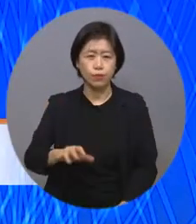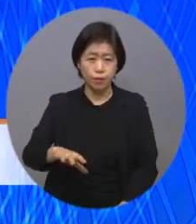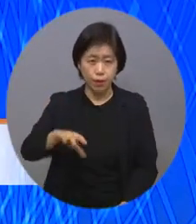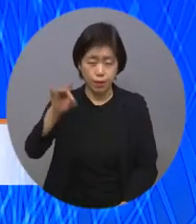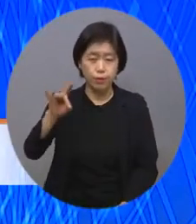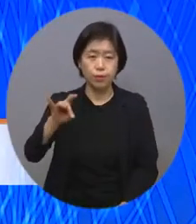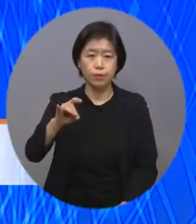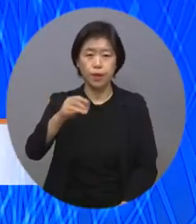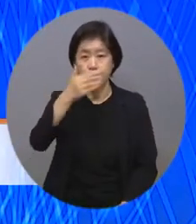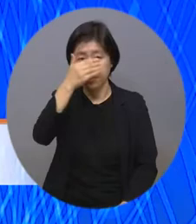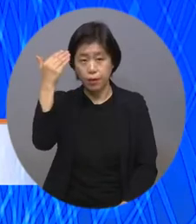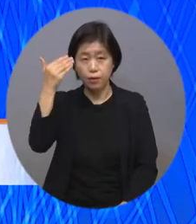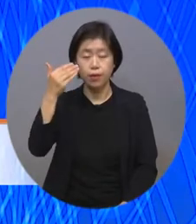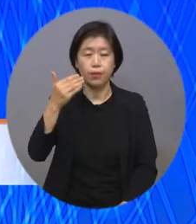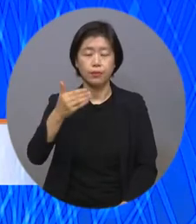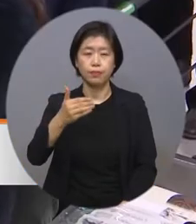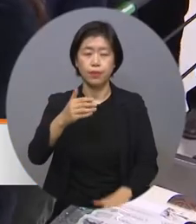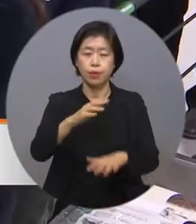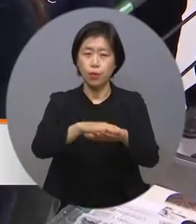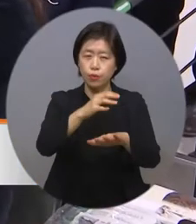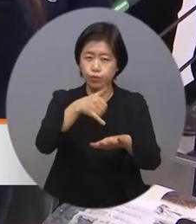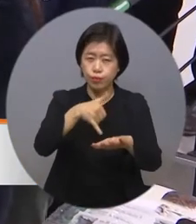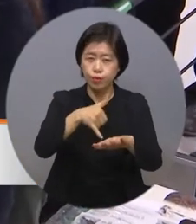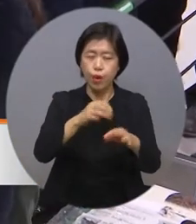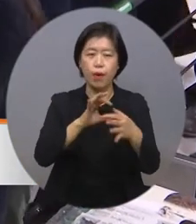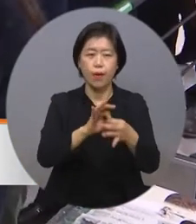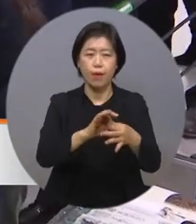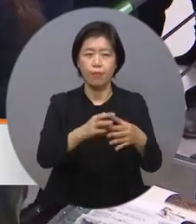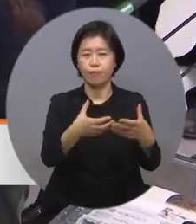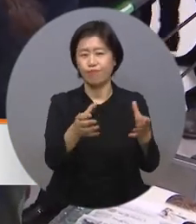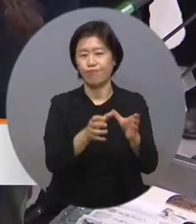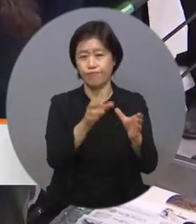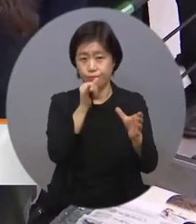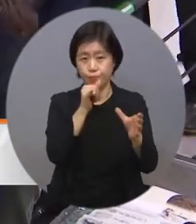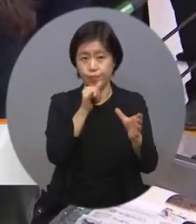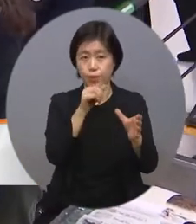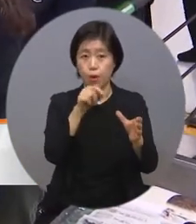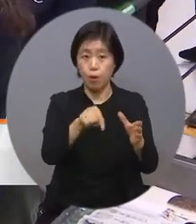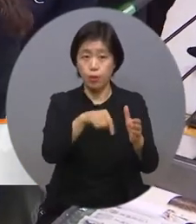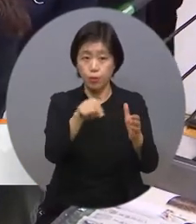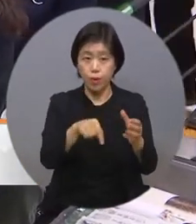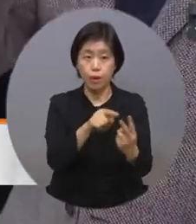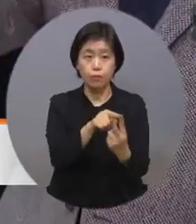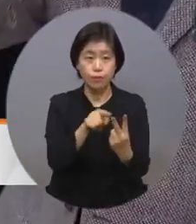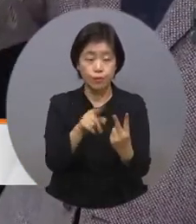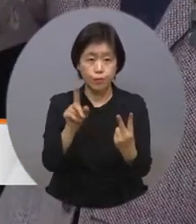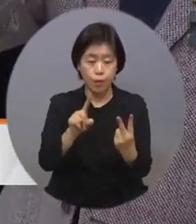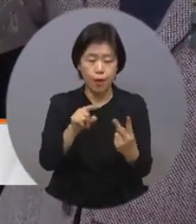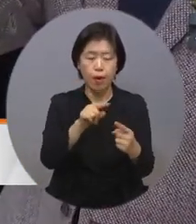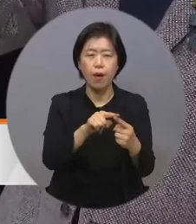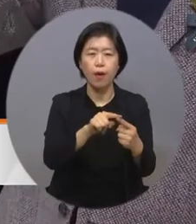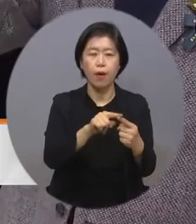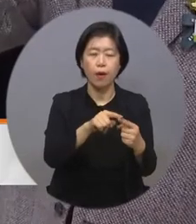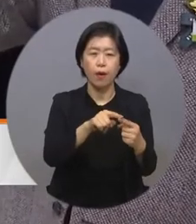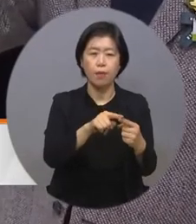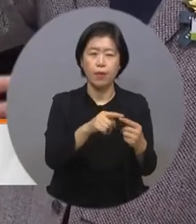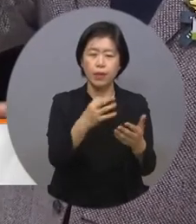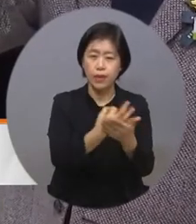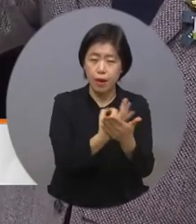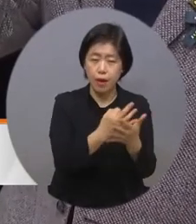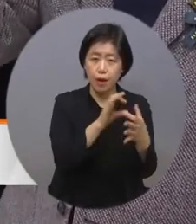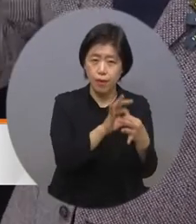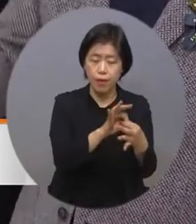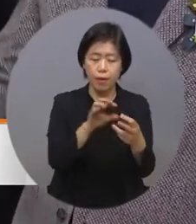청년 창농타운을 개관했습니다. 비즈니스 센터와 제품 지원 센터 두 개 동으로 구성된 청년